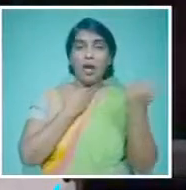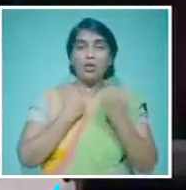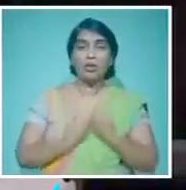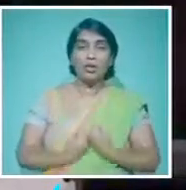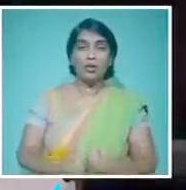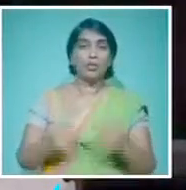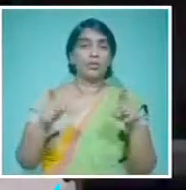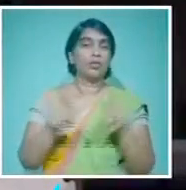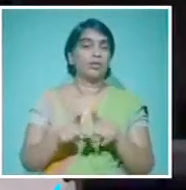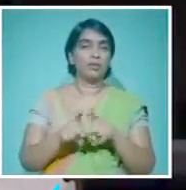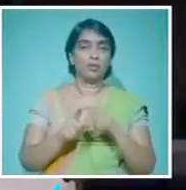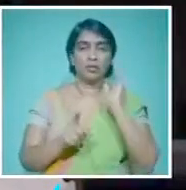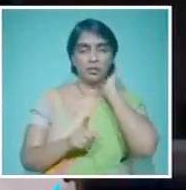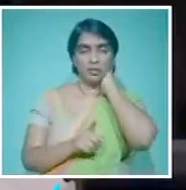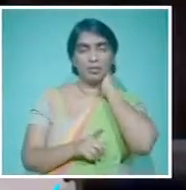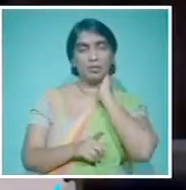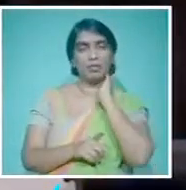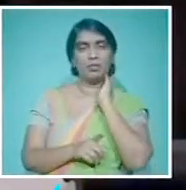lagi,